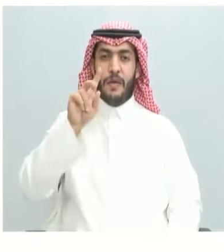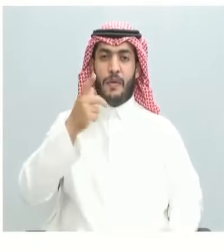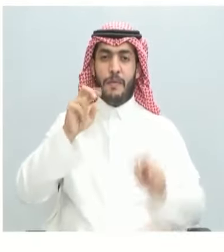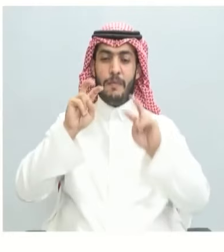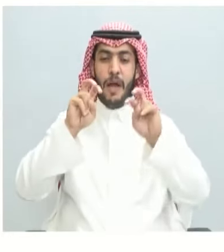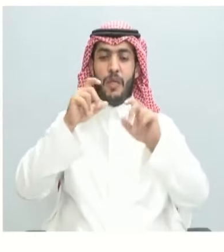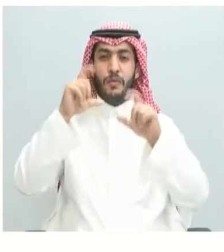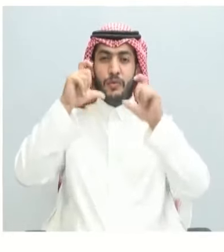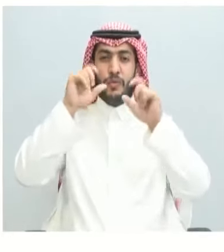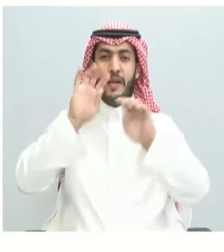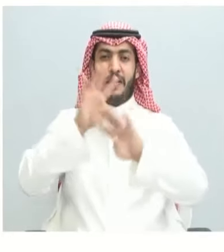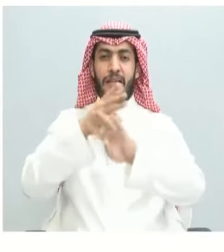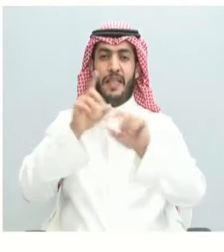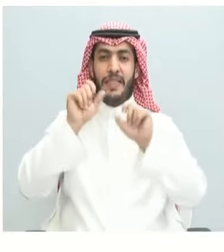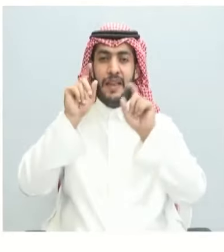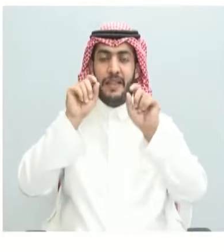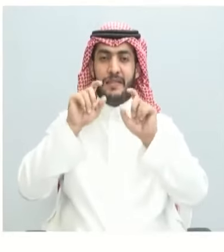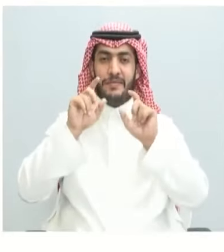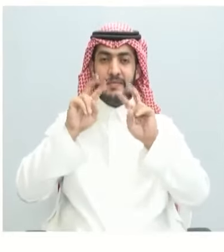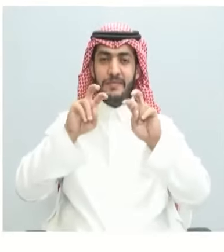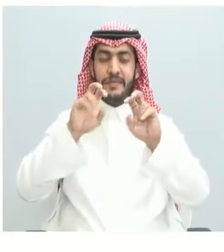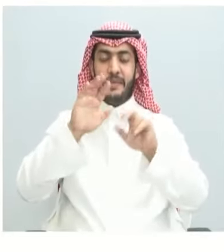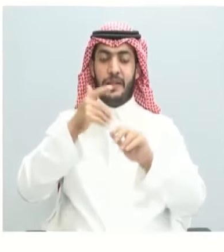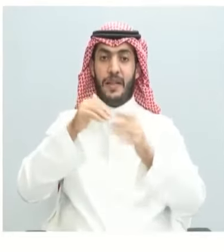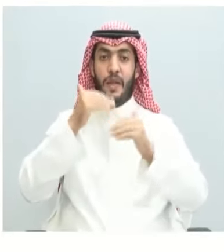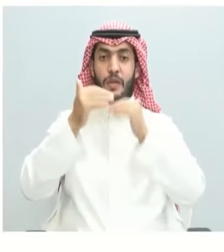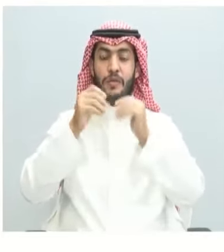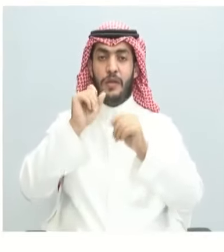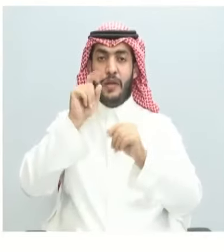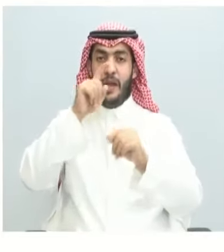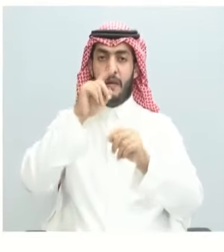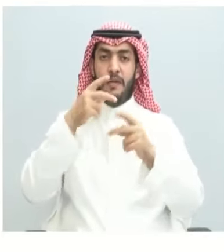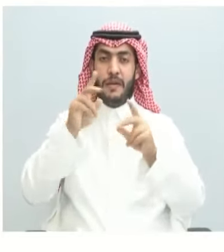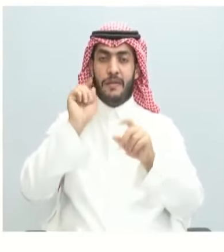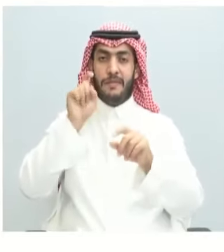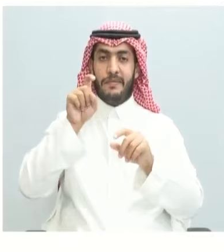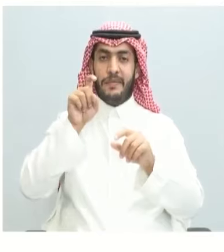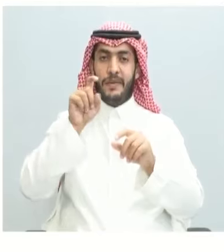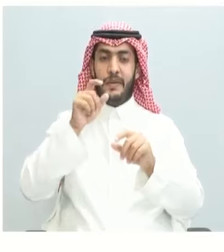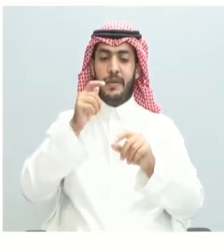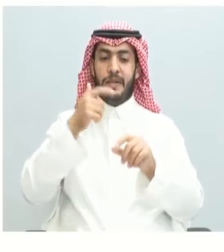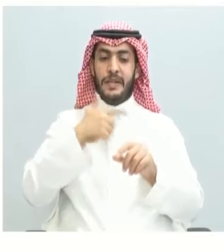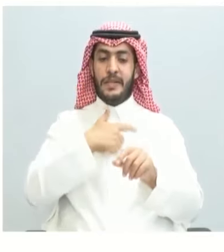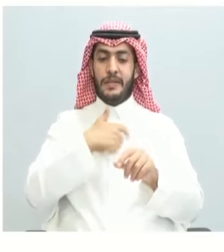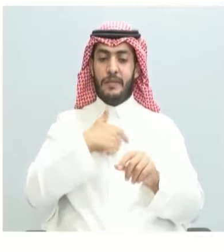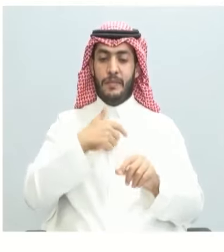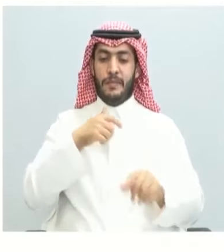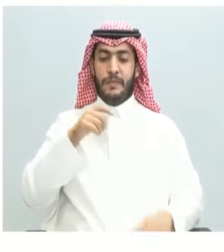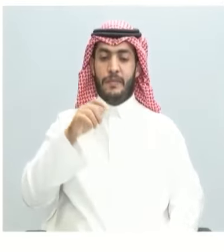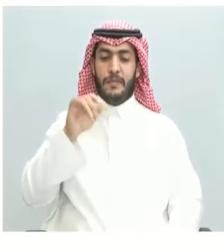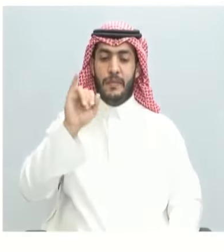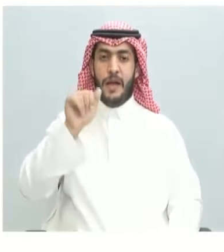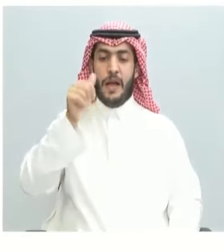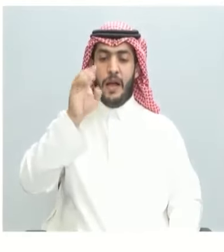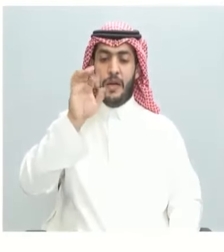البحث عن الصور في الشبكه العنكبوتيه ولتنفيذ هذه الخطوه نقوم طبعا بفتح متصفح المايكروسوفت ايدج وبعدها نقوم